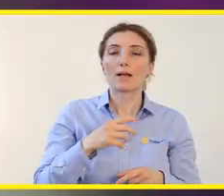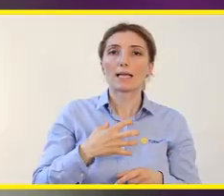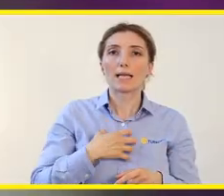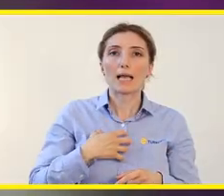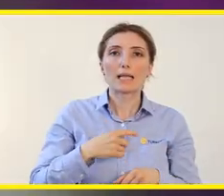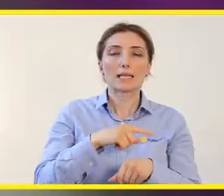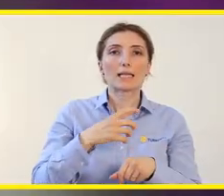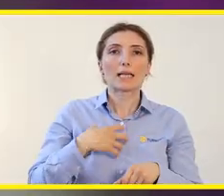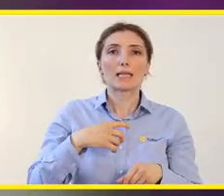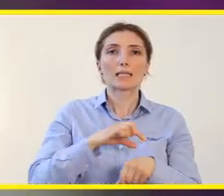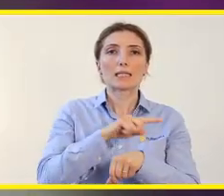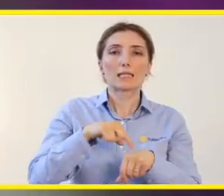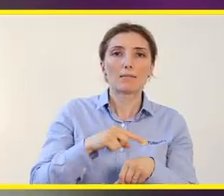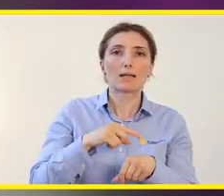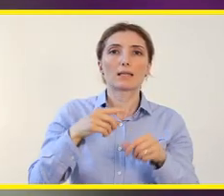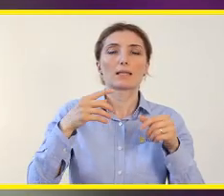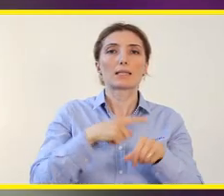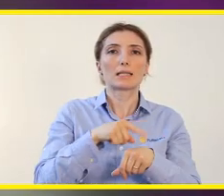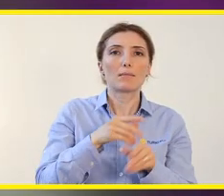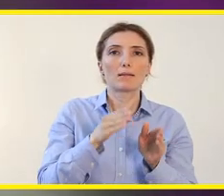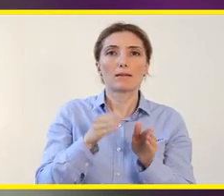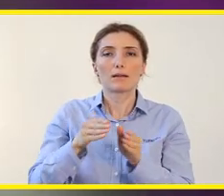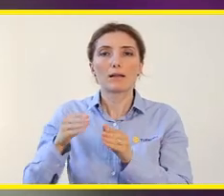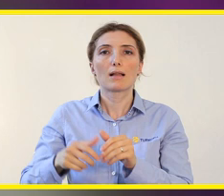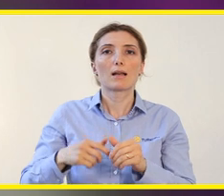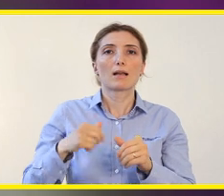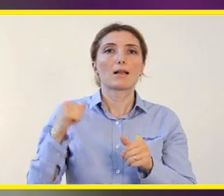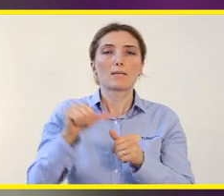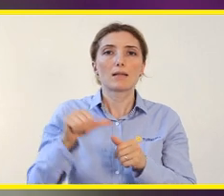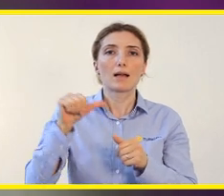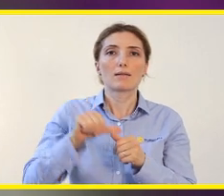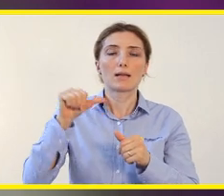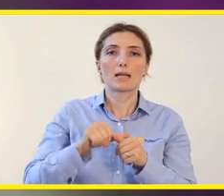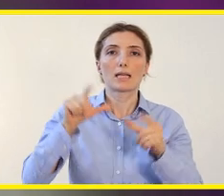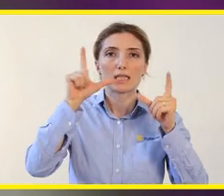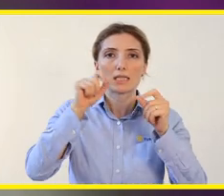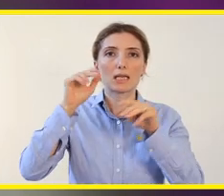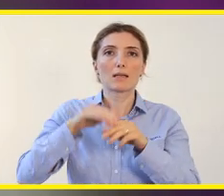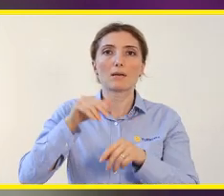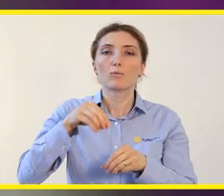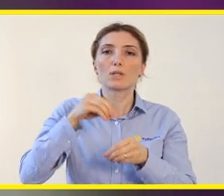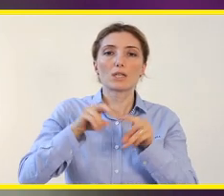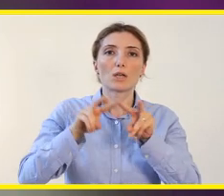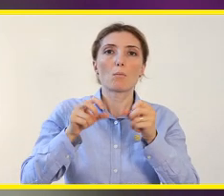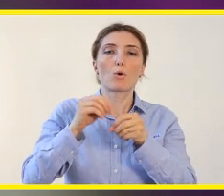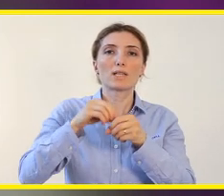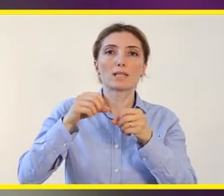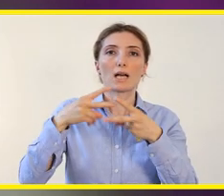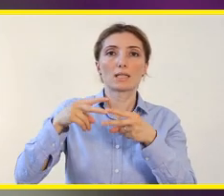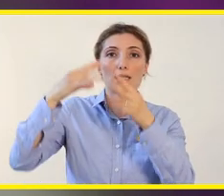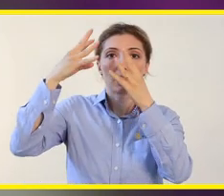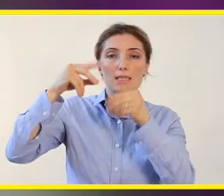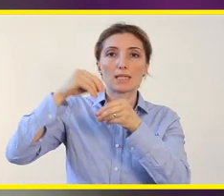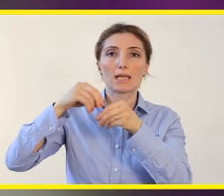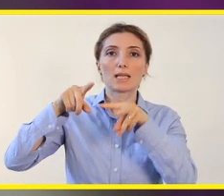T60'ınız belirlediğiniz zaman aralıklarında arka arkaya çekim yapabilir. Bunun için mod tuşunu tıklayarak açılan seçenekler